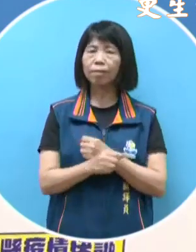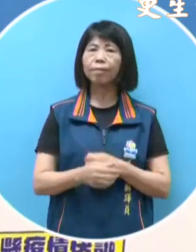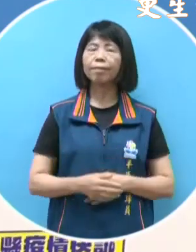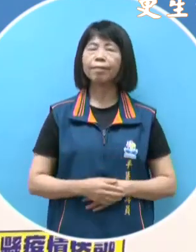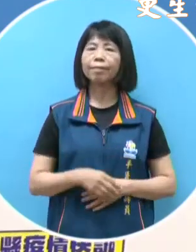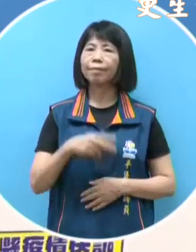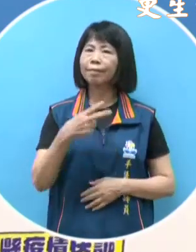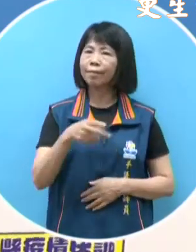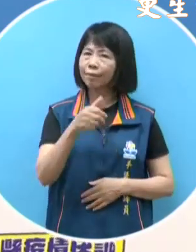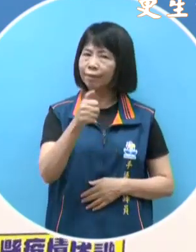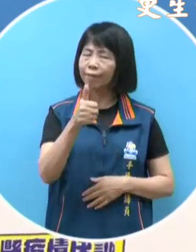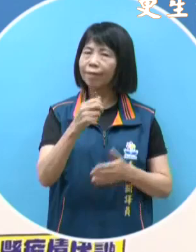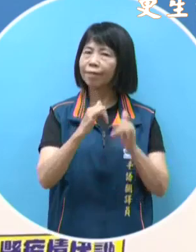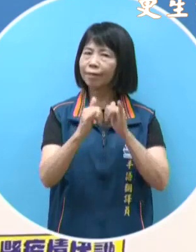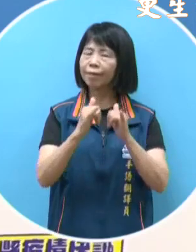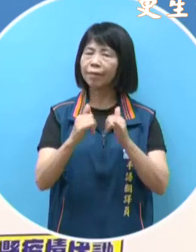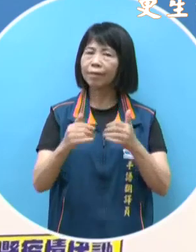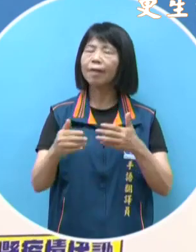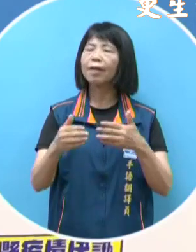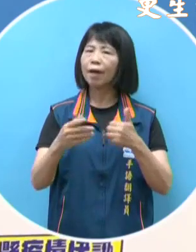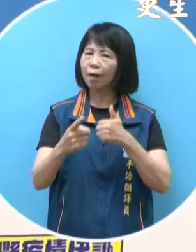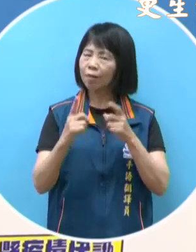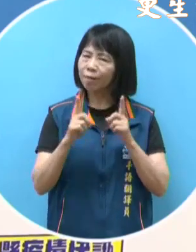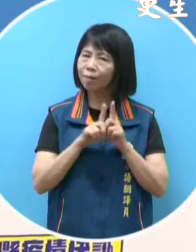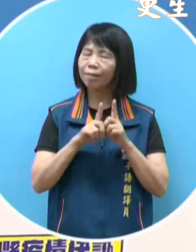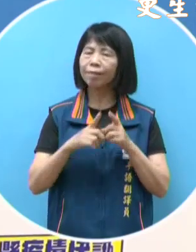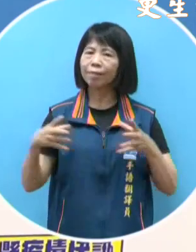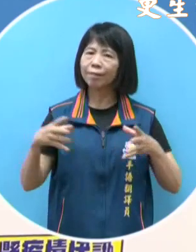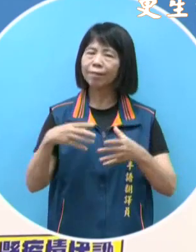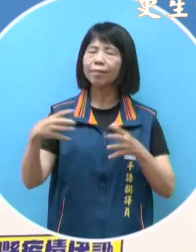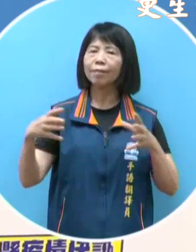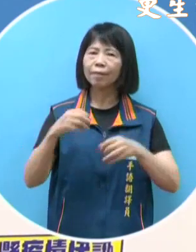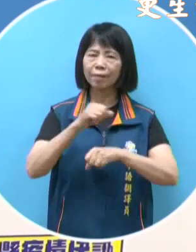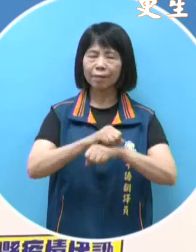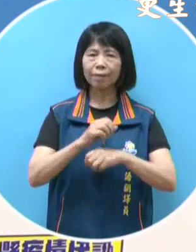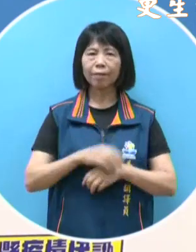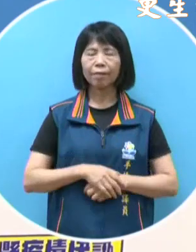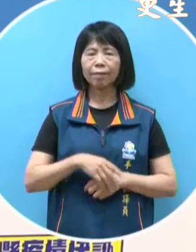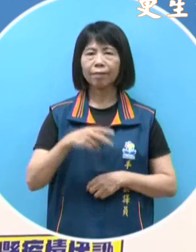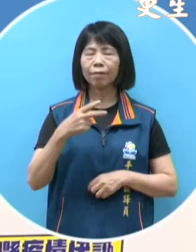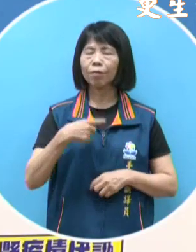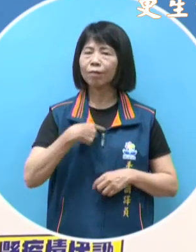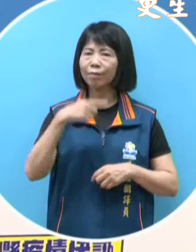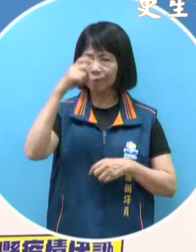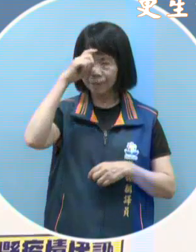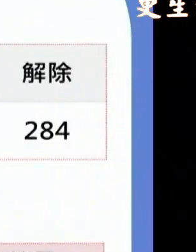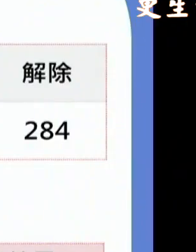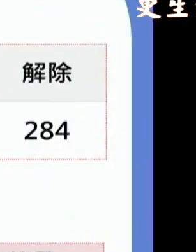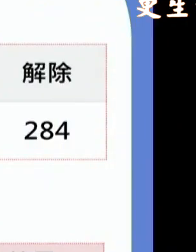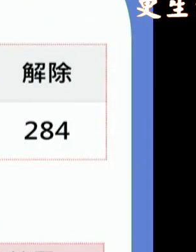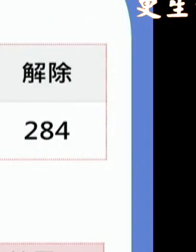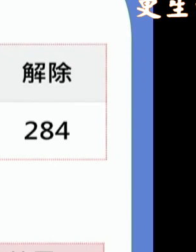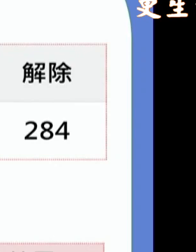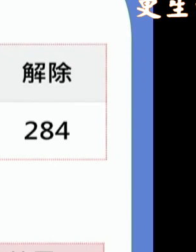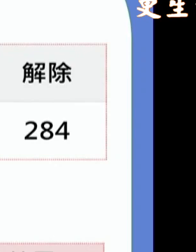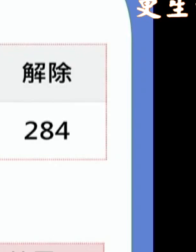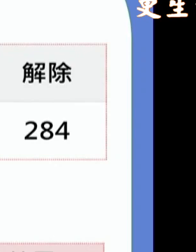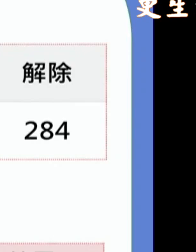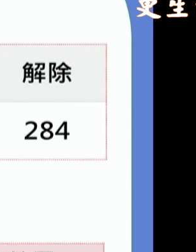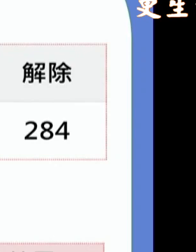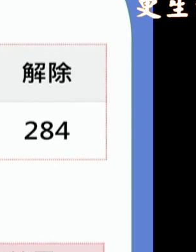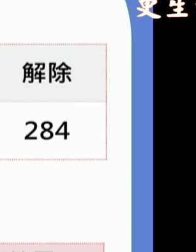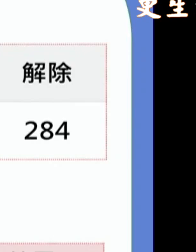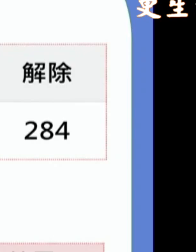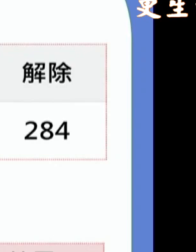也感谢乡亲大家一起的合作，但是真为希望我们所有的乡亲不要放松，不要放